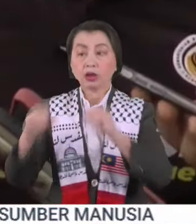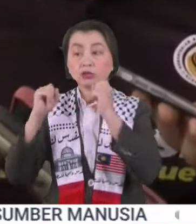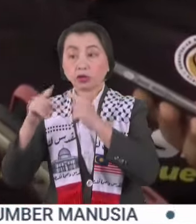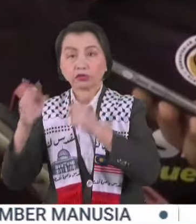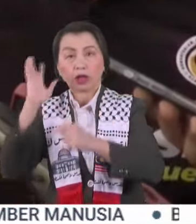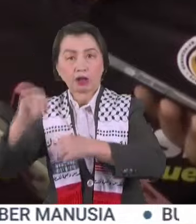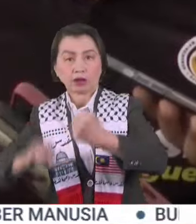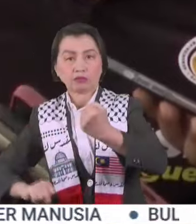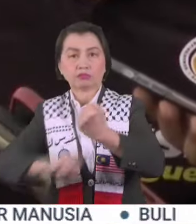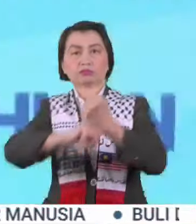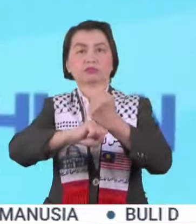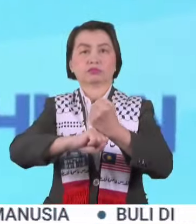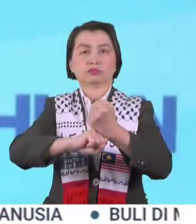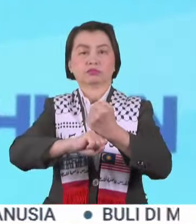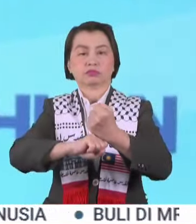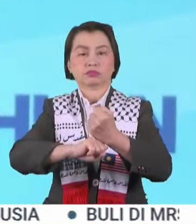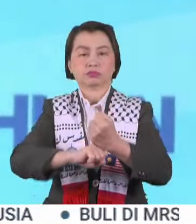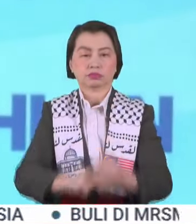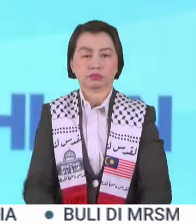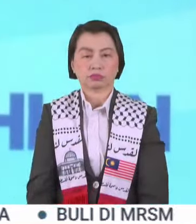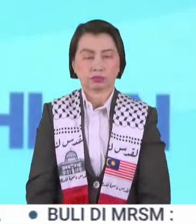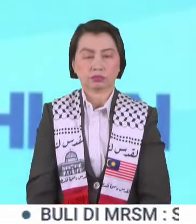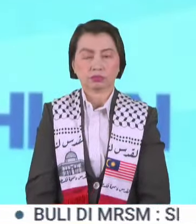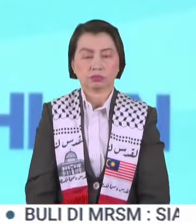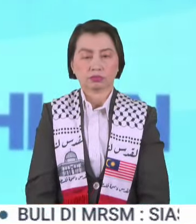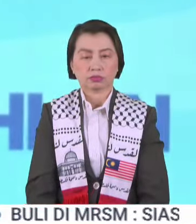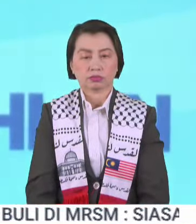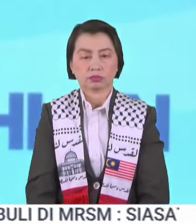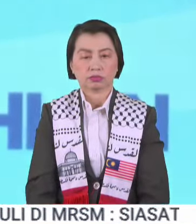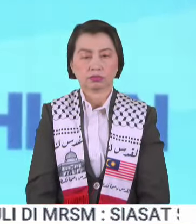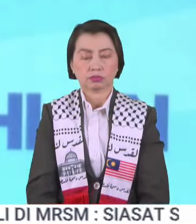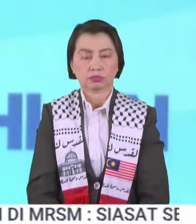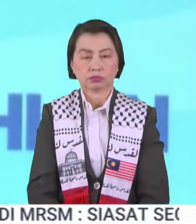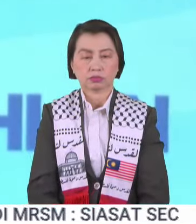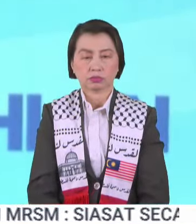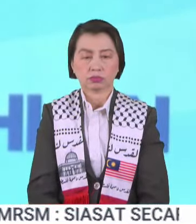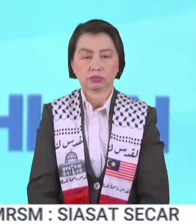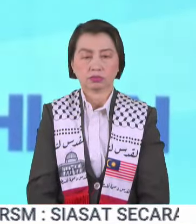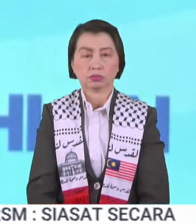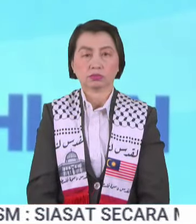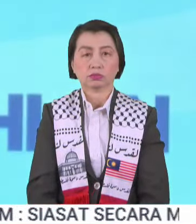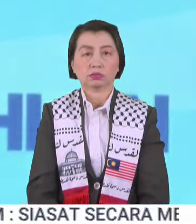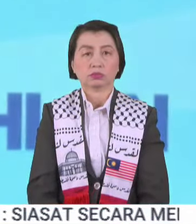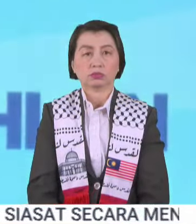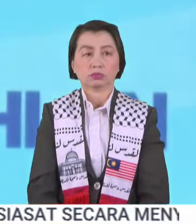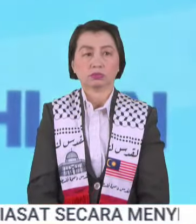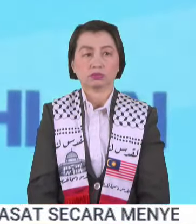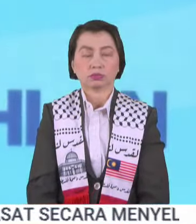jawatankuasa Road to Gold tidak lama lagi. Kita offer ini kepada ahli parlimen yang mempunyai